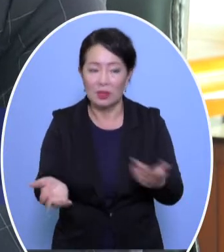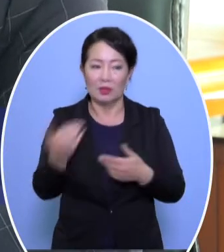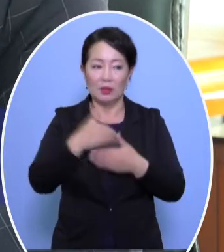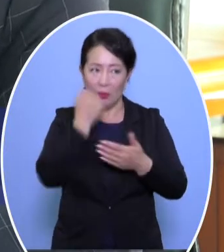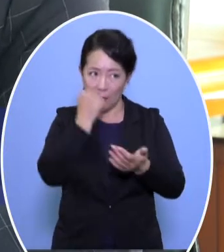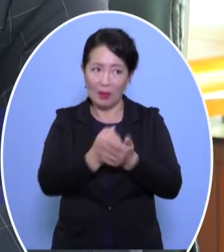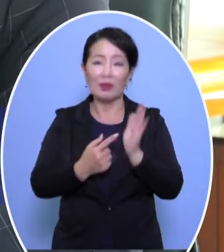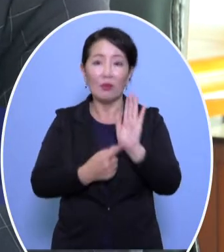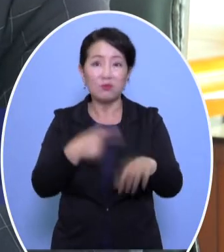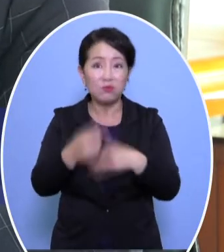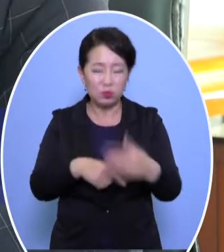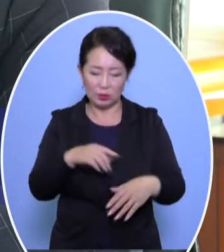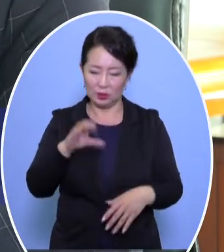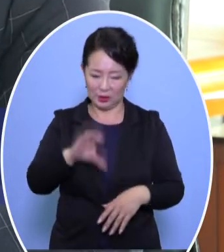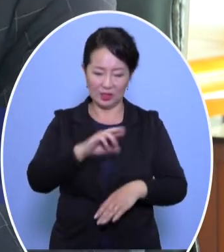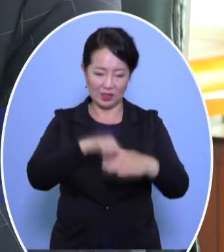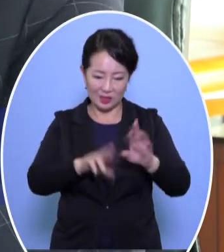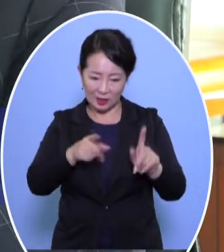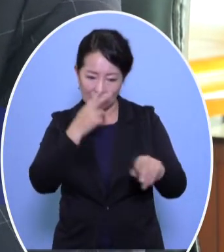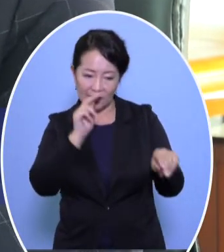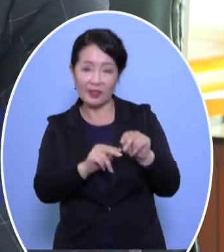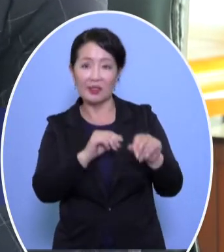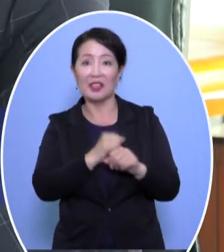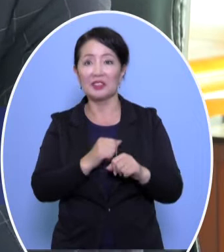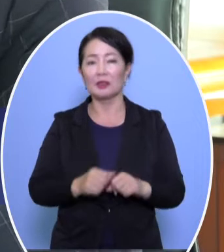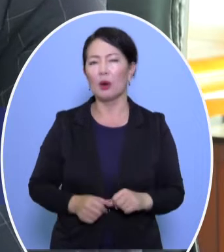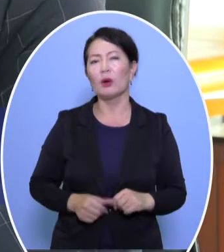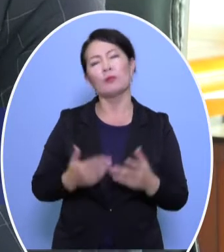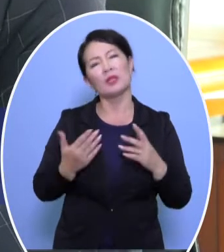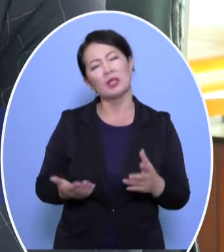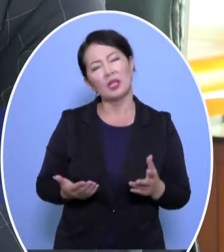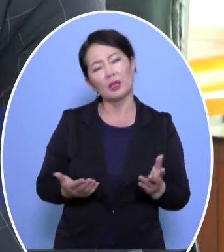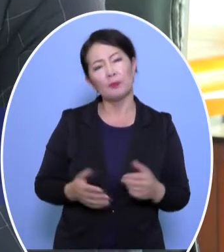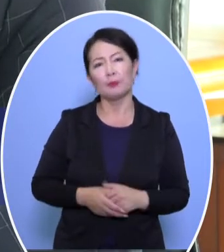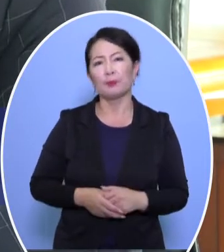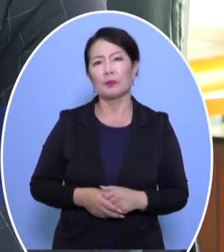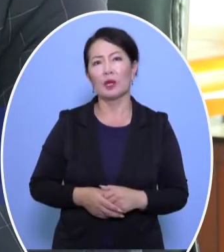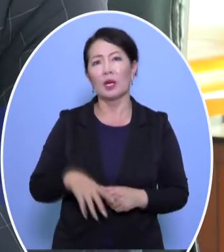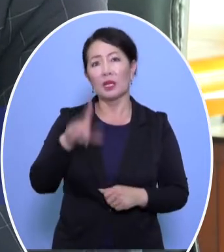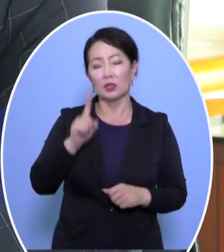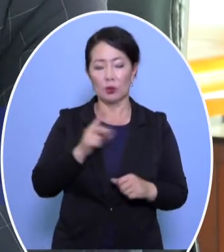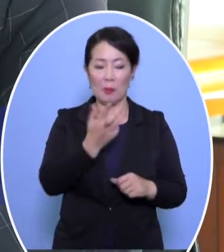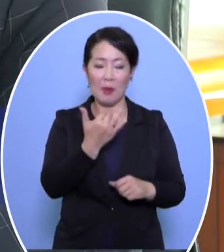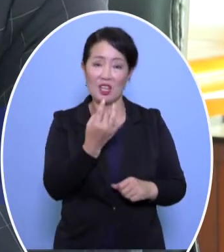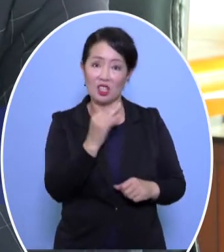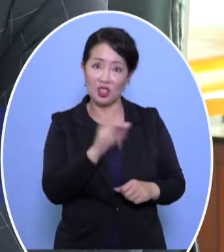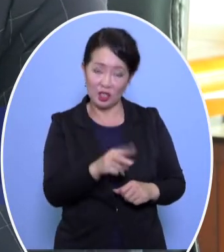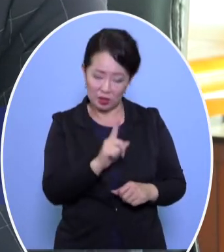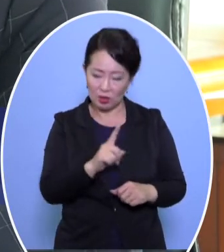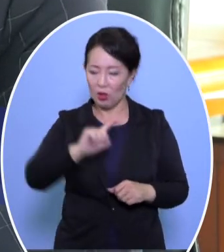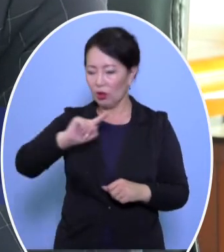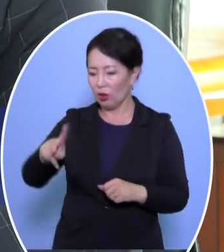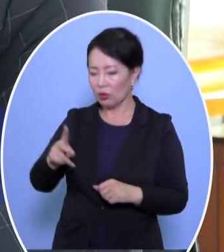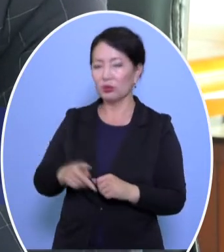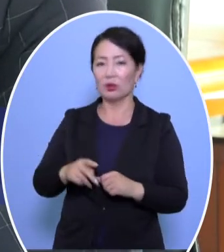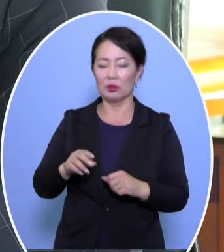байрлж өгөөд за тэгээд баталгаажуулах процесс дээр яг сайн цэцэрлэгийн адил хэлтаа тавьж ажилласан. Тэгээд нөгөө 1-р байршлын